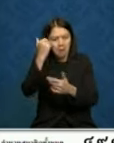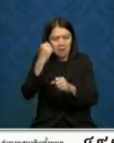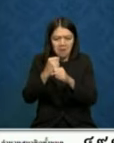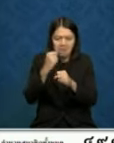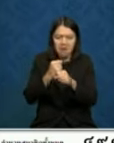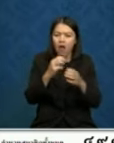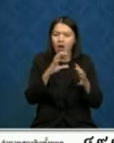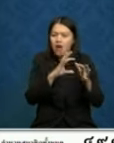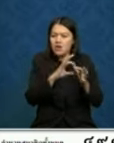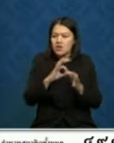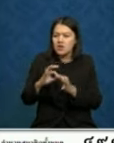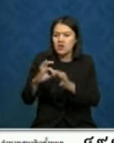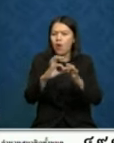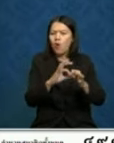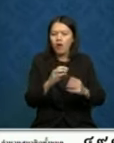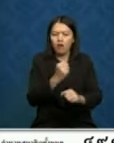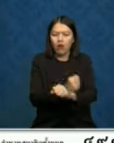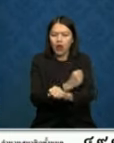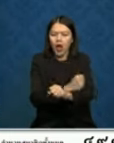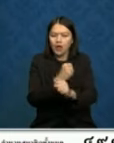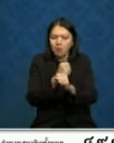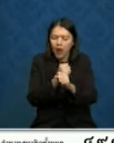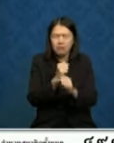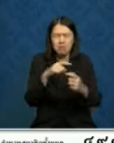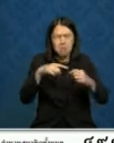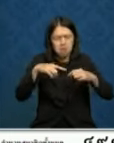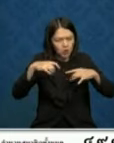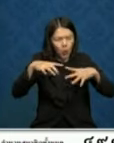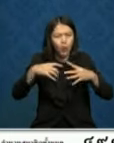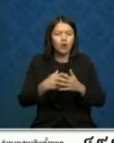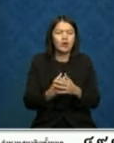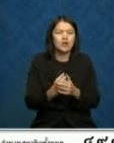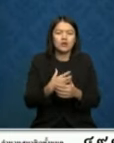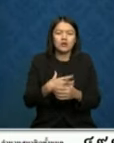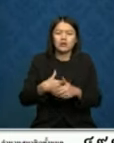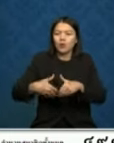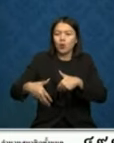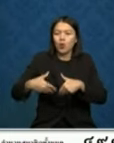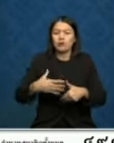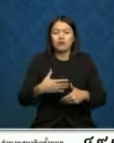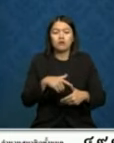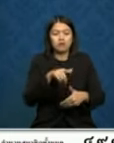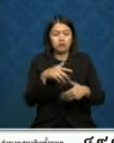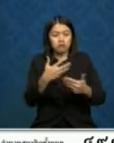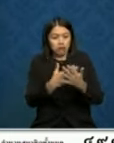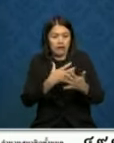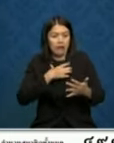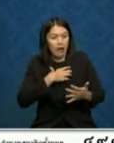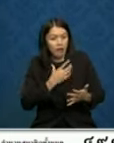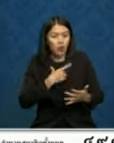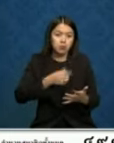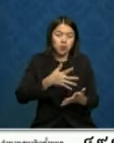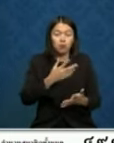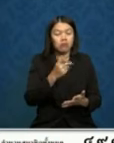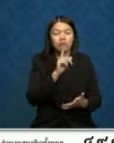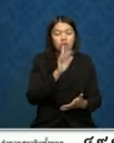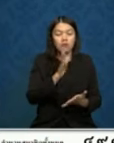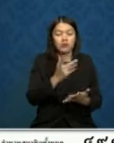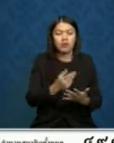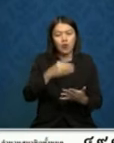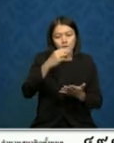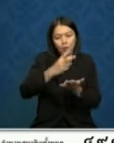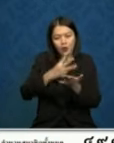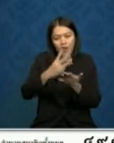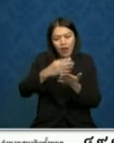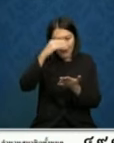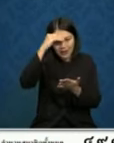ที่สอดรับกับตลาดแรงงานในปัจจุบันแล้วก็ไม่ได้คำนึงถึงความต้องการของผู้ต้องขังอย่างแท้จริงนะคะแล้ววิชาที่เรียนค่ะก็เต็มไปด้